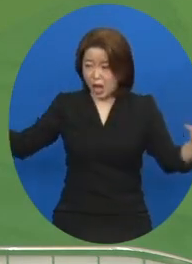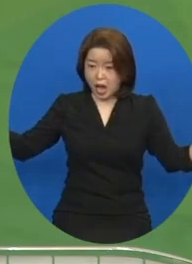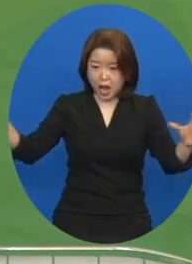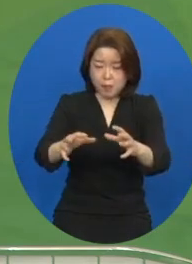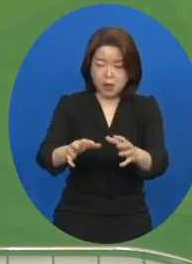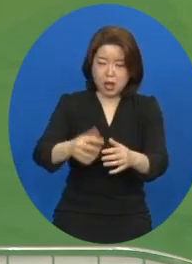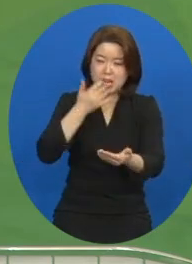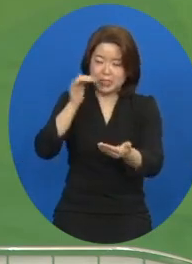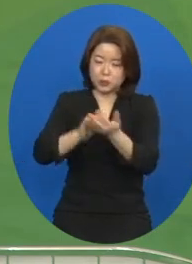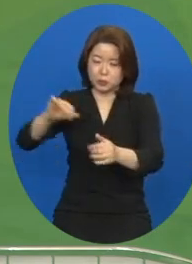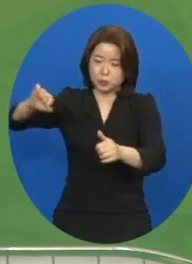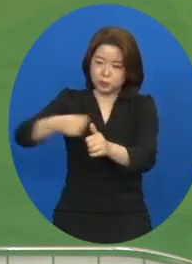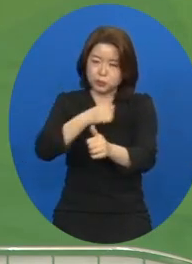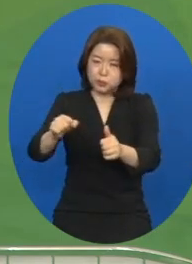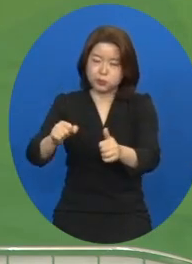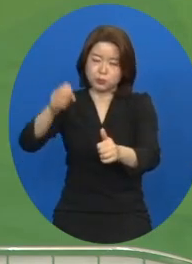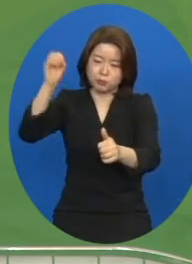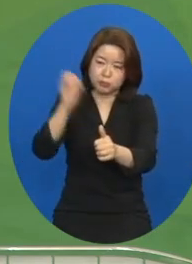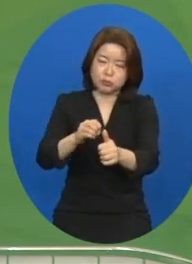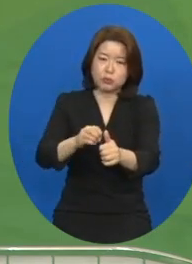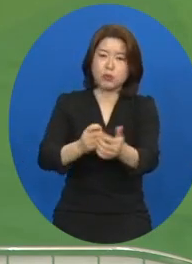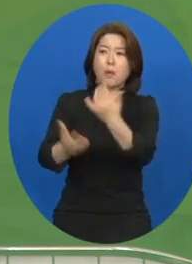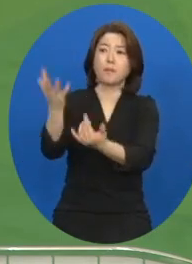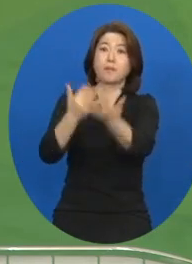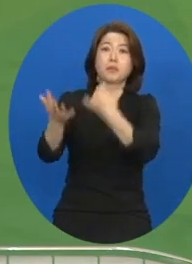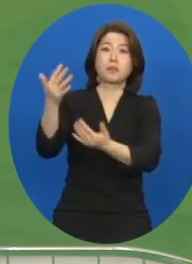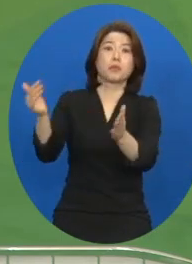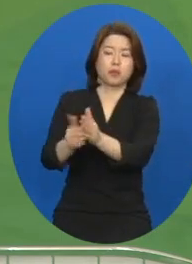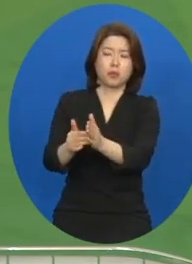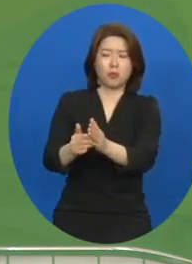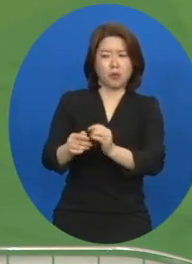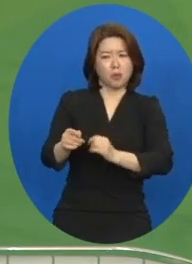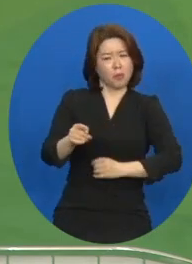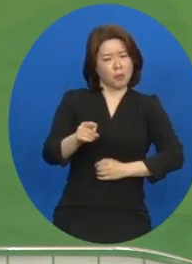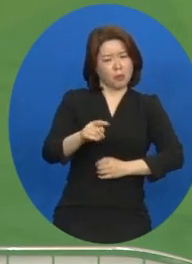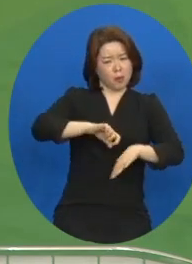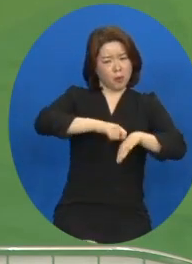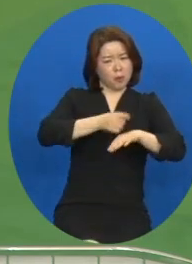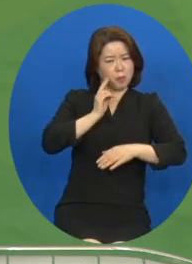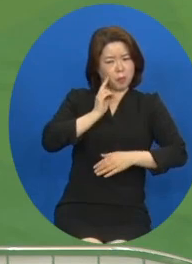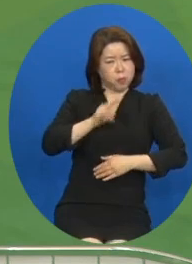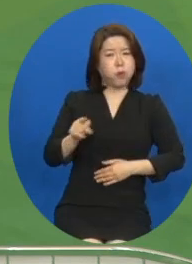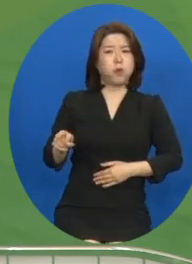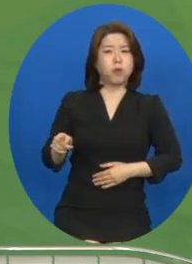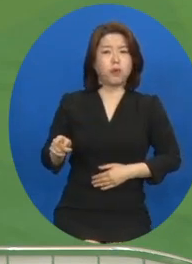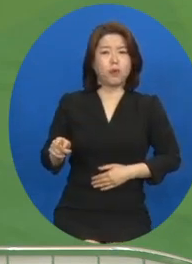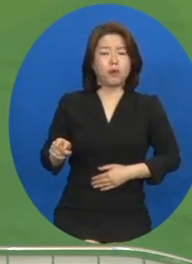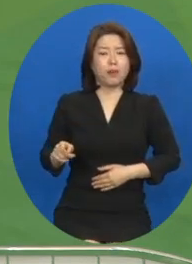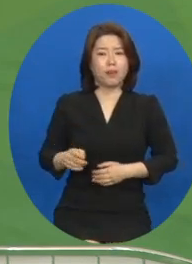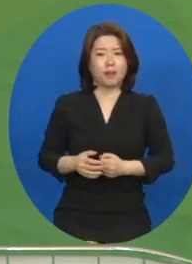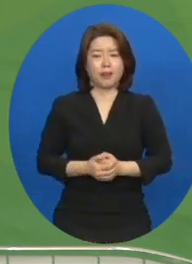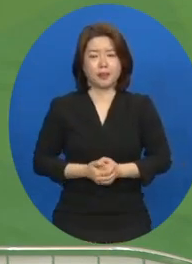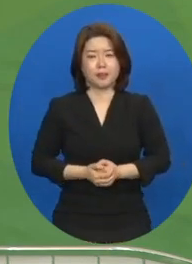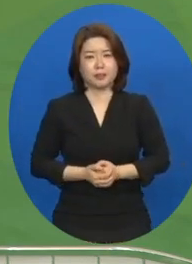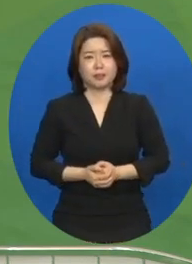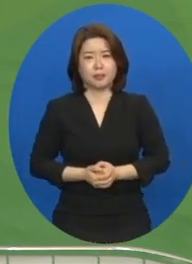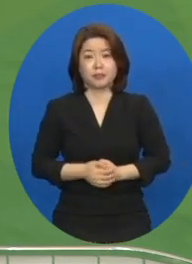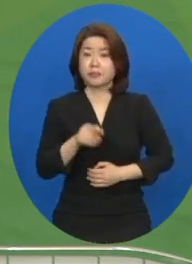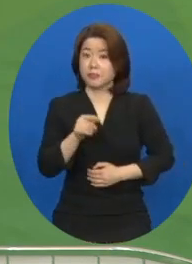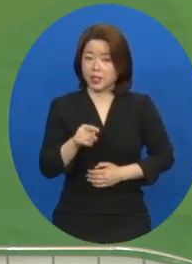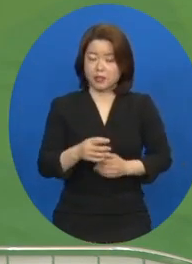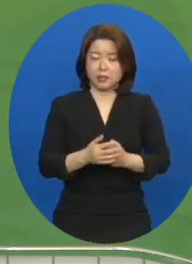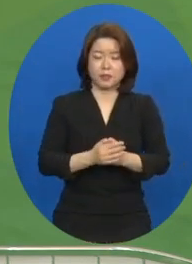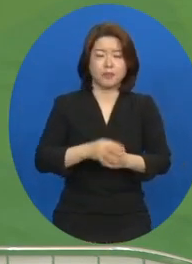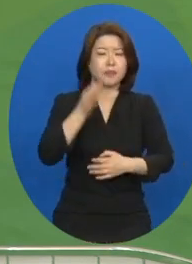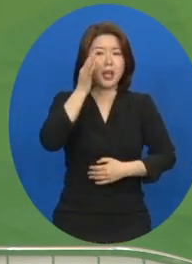죽고 다 불태워진 것. 아니요, 이렇게까지 끔찍한 죄인가 하는 겁니다. 여기에는